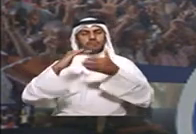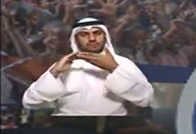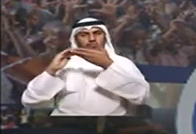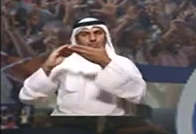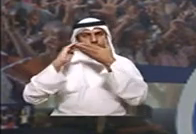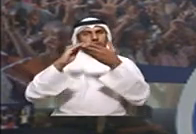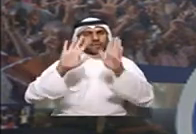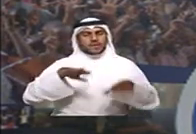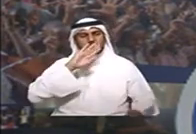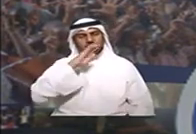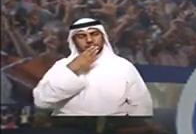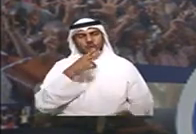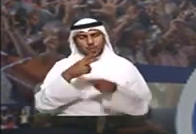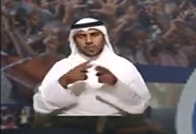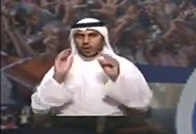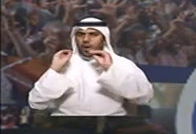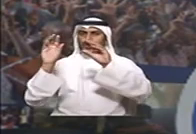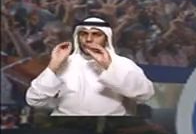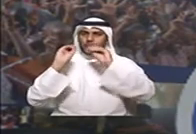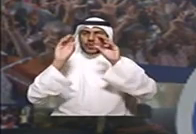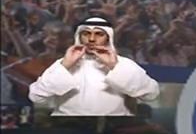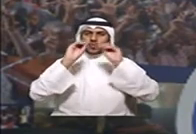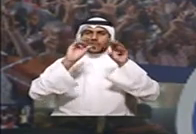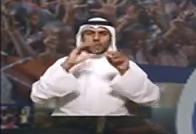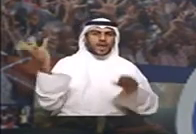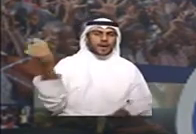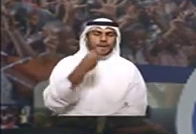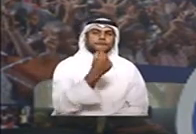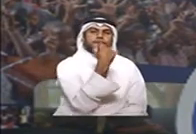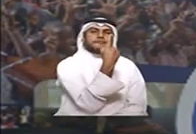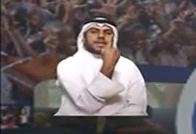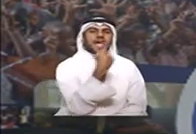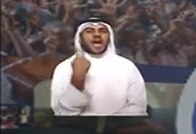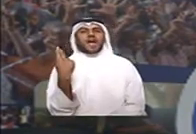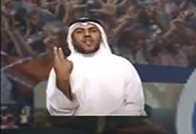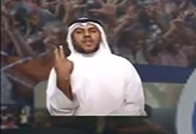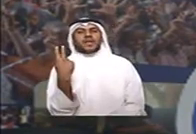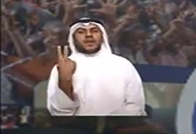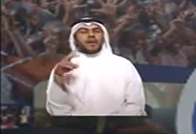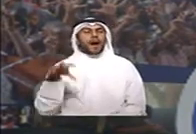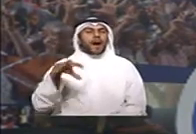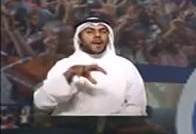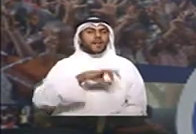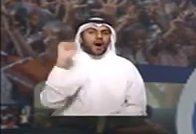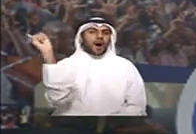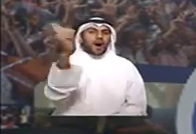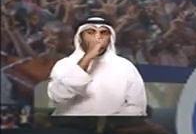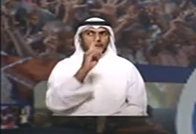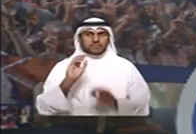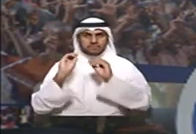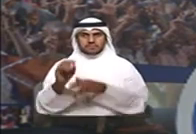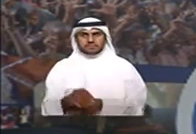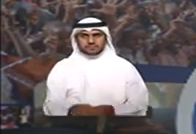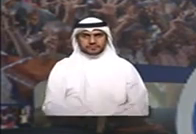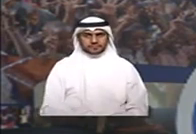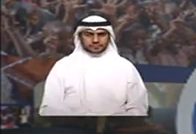اللي تقدمها جمعية الهلال الأحمر الكويتي من خلال متطوعينها بإرسال مساعدات، إن كانت من شتى أنواع الكوارث تحصل